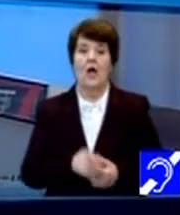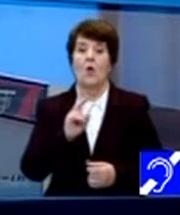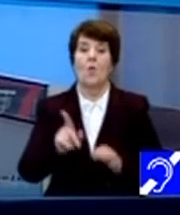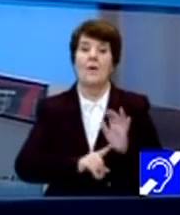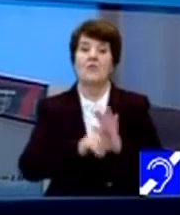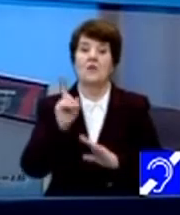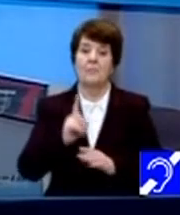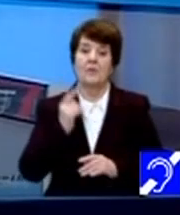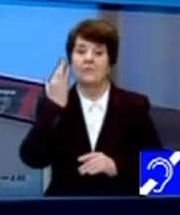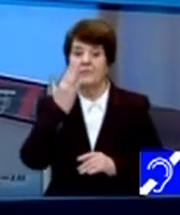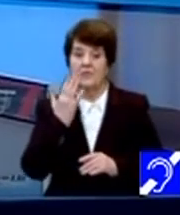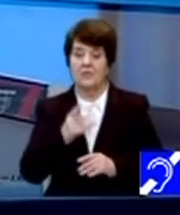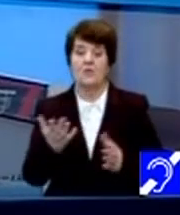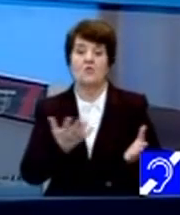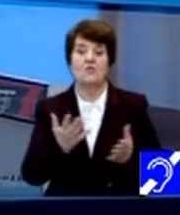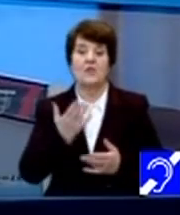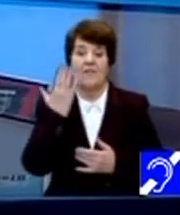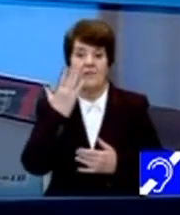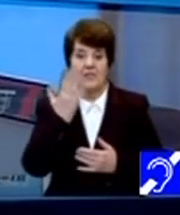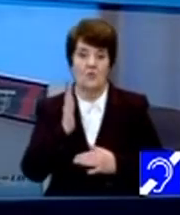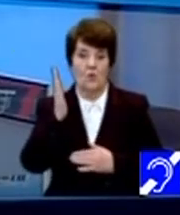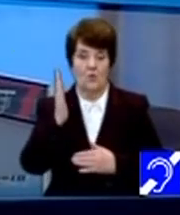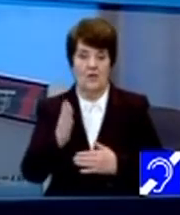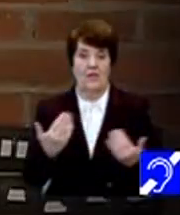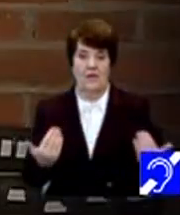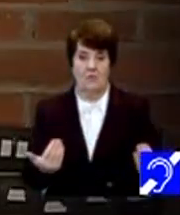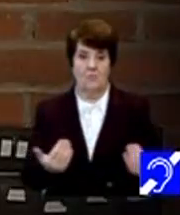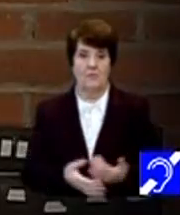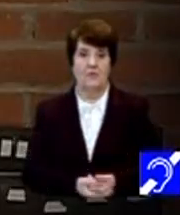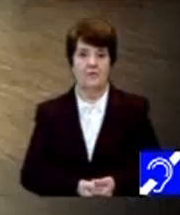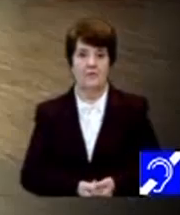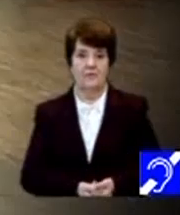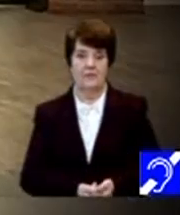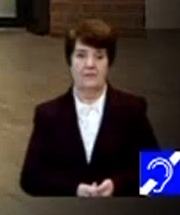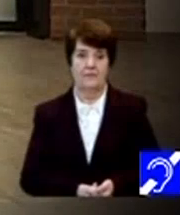Brothers. Cum a început visul lui american și ce vise are în continuare? Aflăm chiar acum.